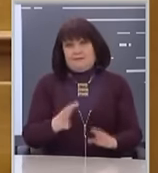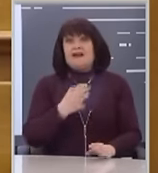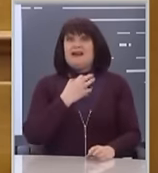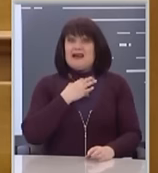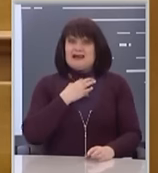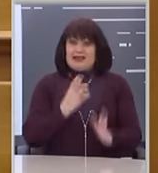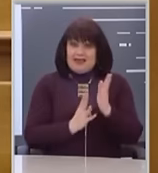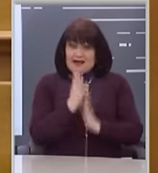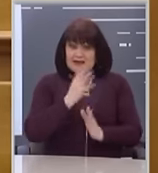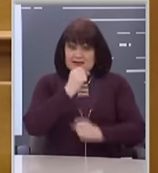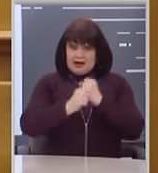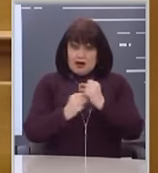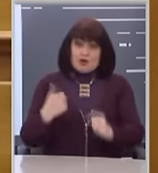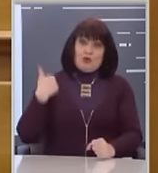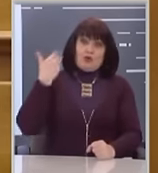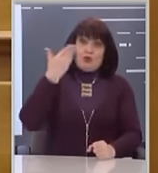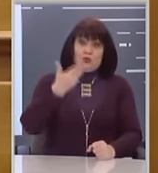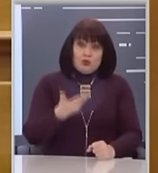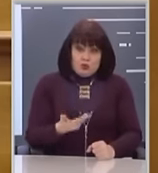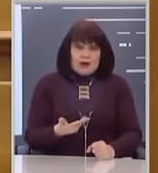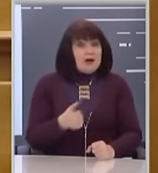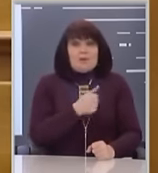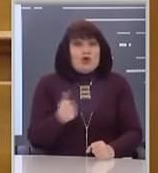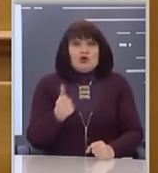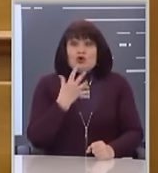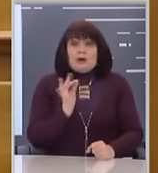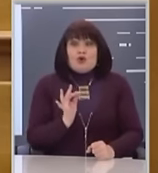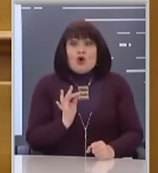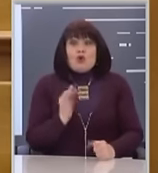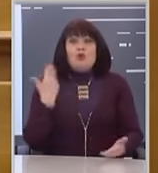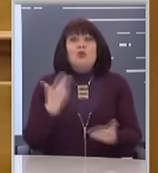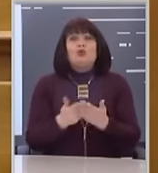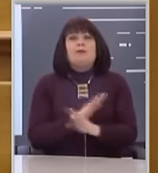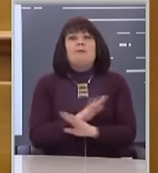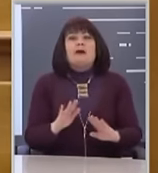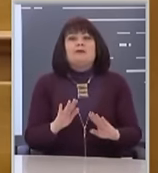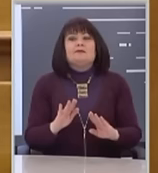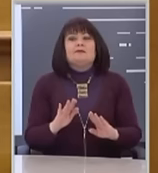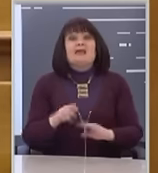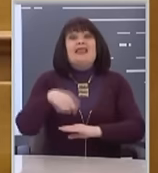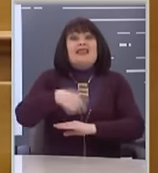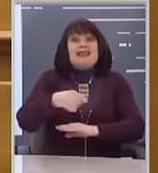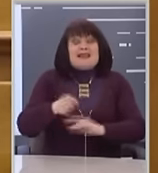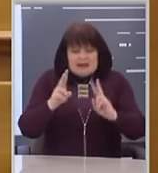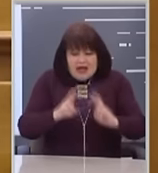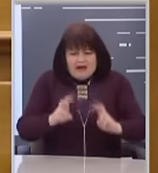Χρειάστηκαν 14 ολόκληρα χρόνια μόνο για να ολοκληρωθεί η δικαστική